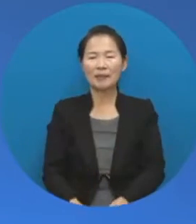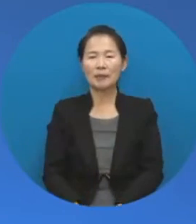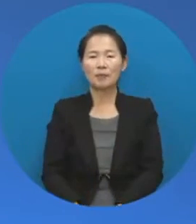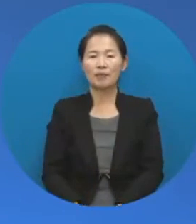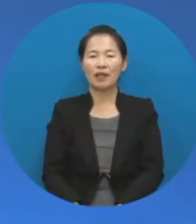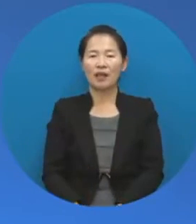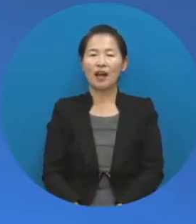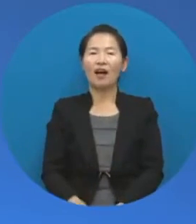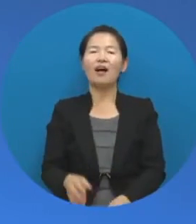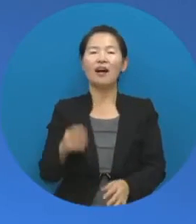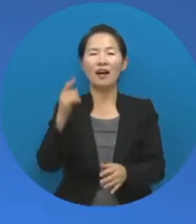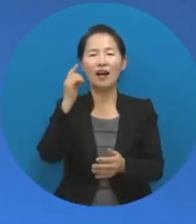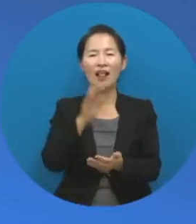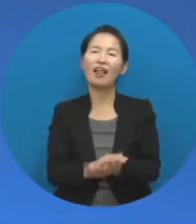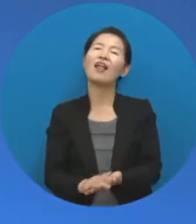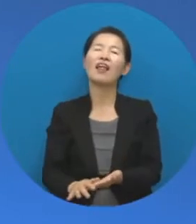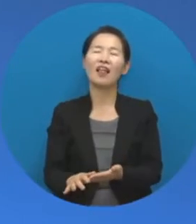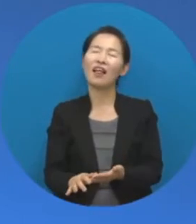속이 후련하더라고요.